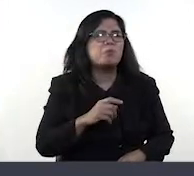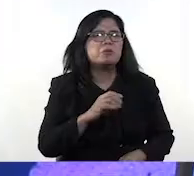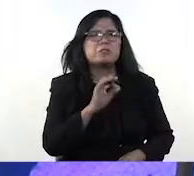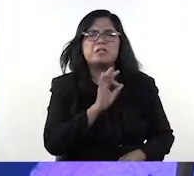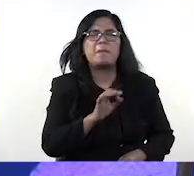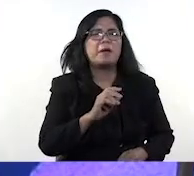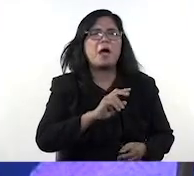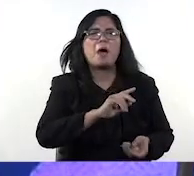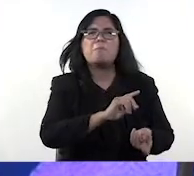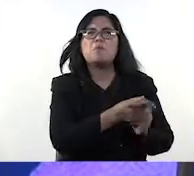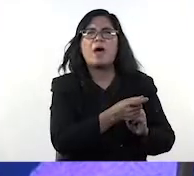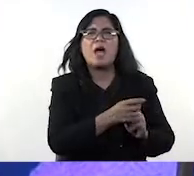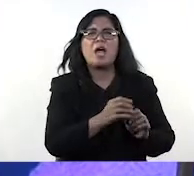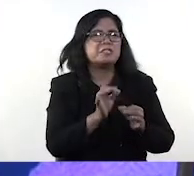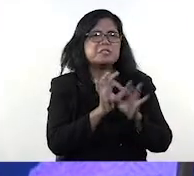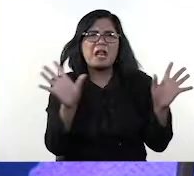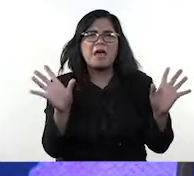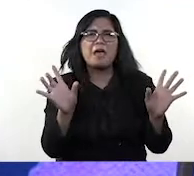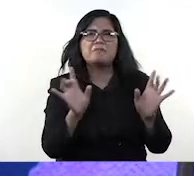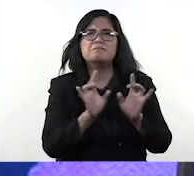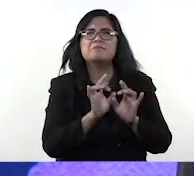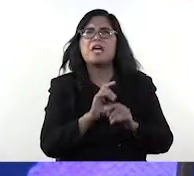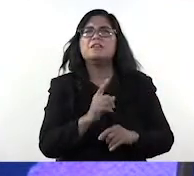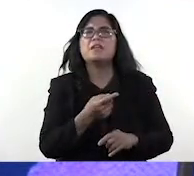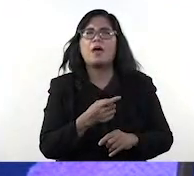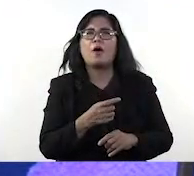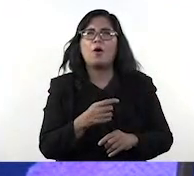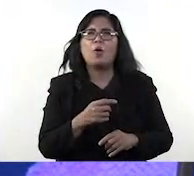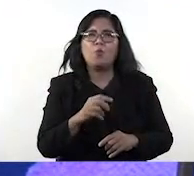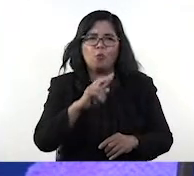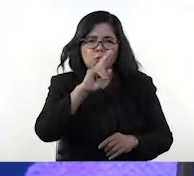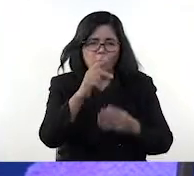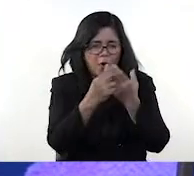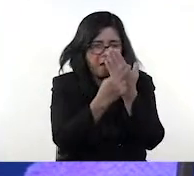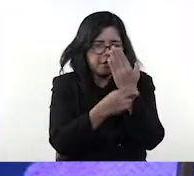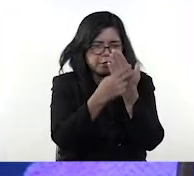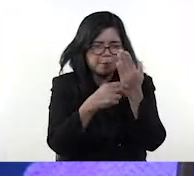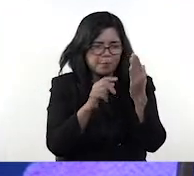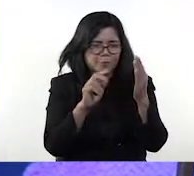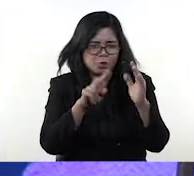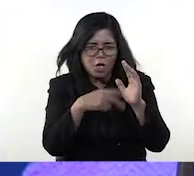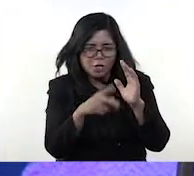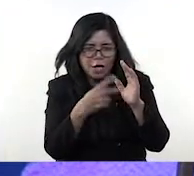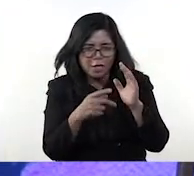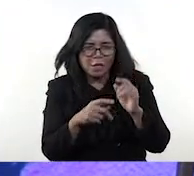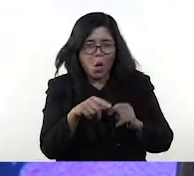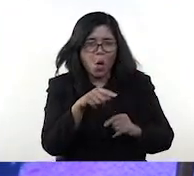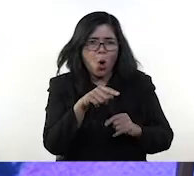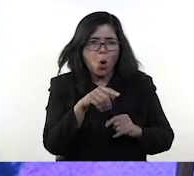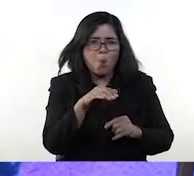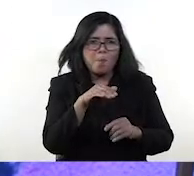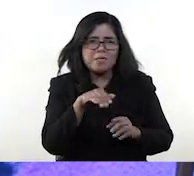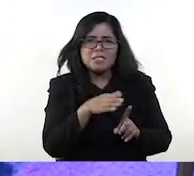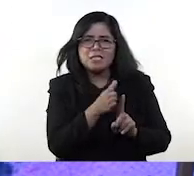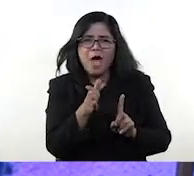berobah cuekin saja Hai kau cari pembenaran pembenahan ayat alkitabnya pen Oh diaper berzina jadi